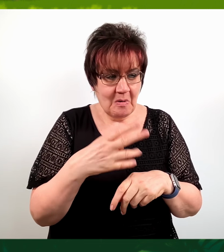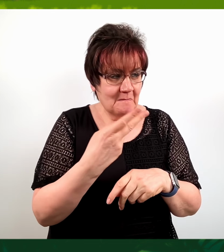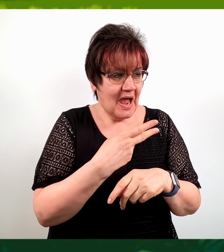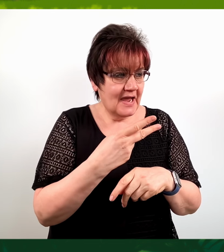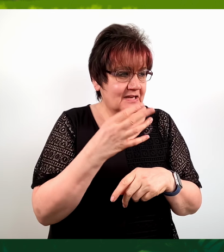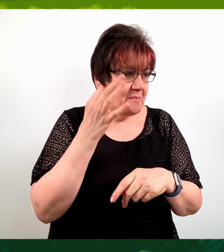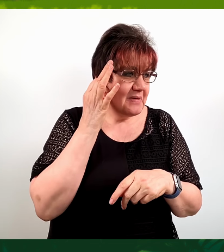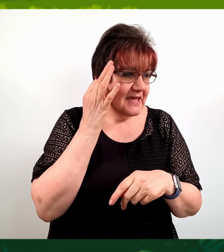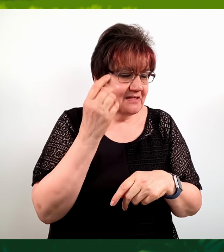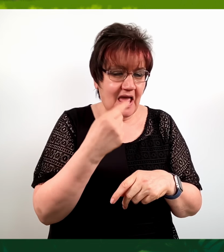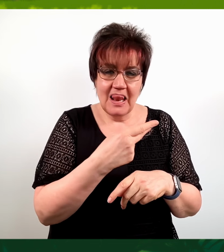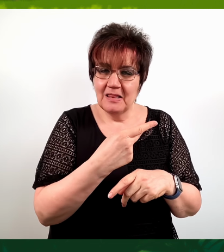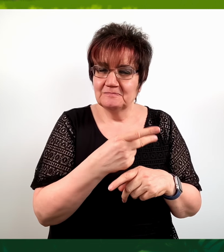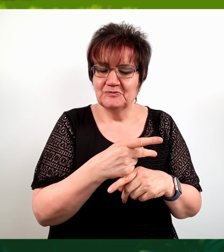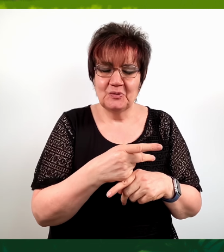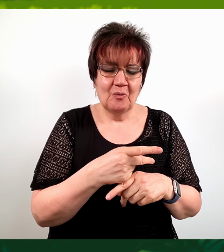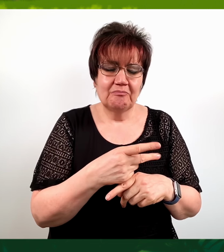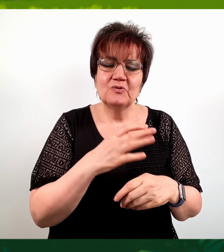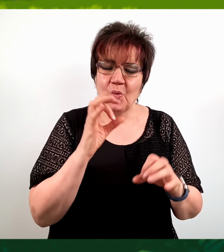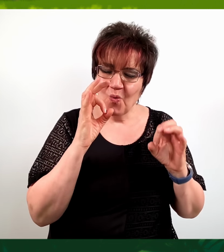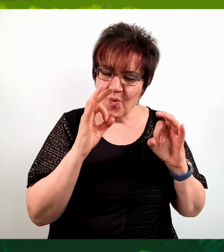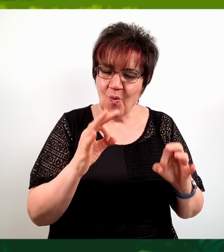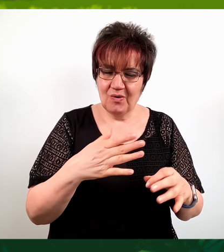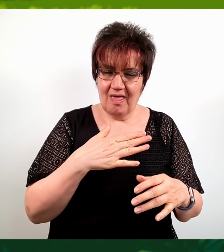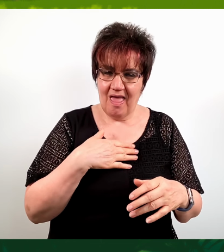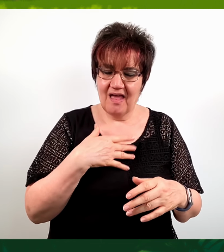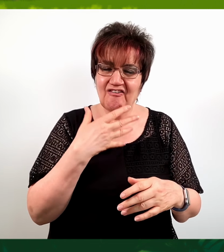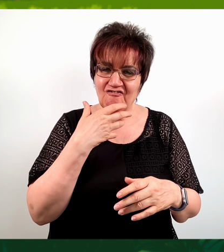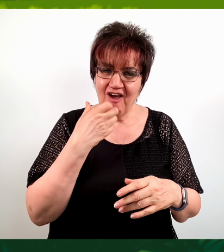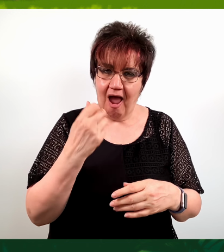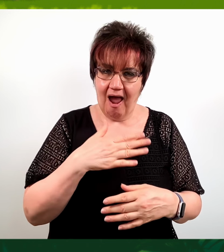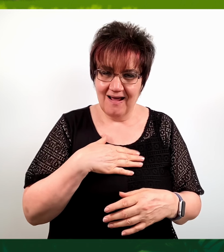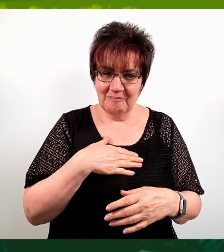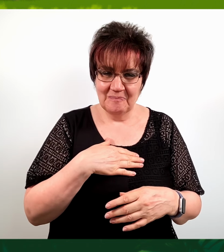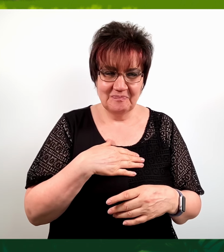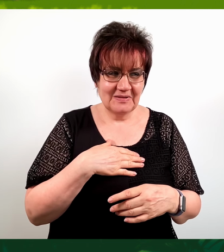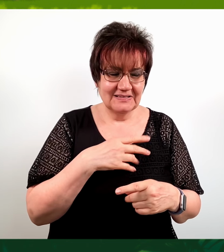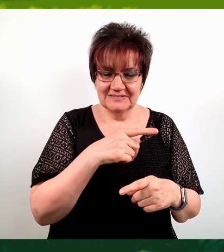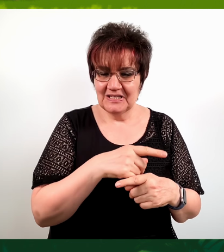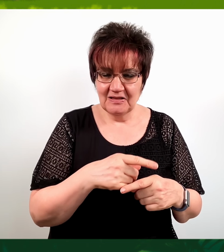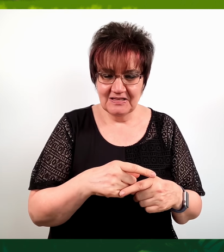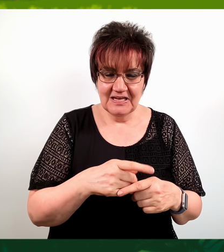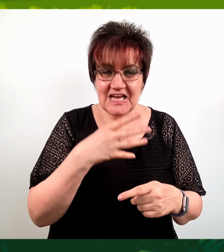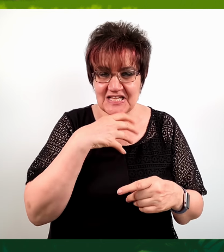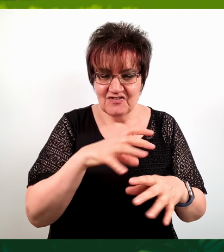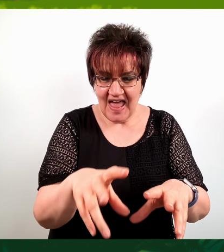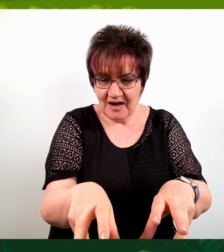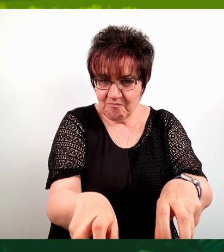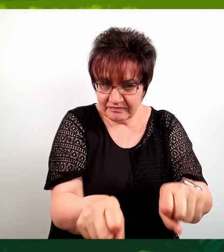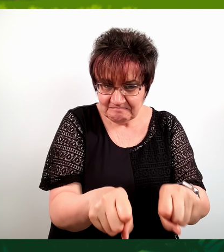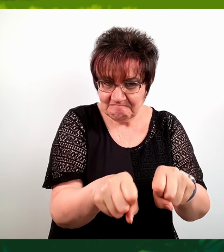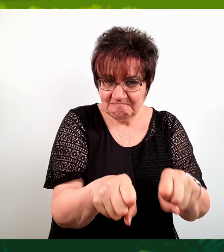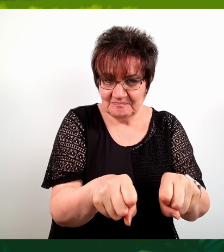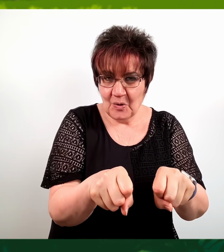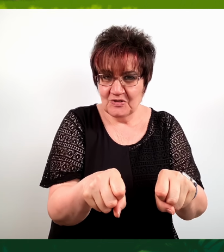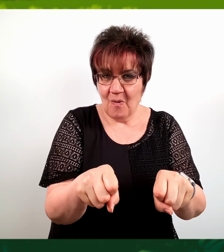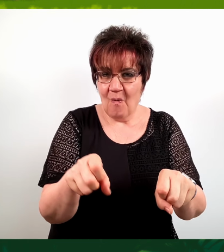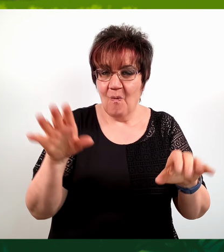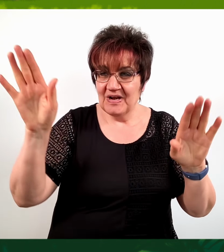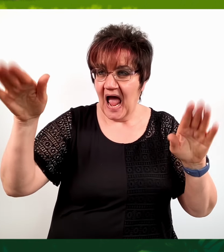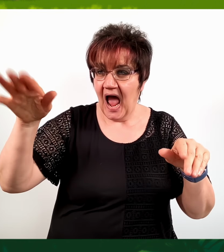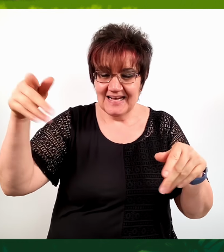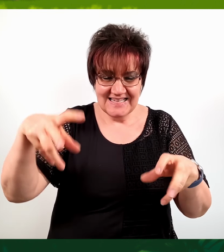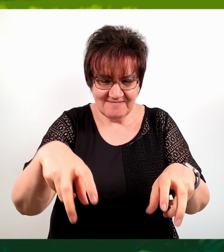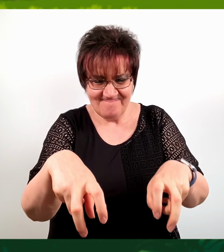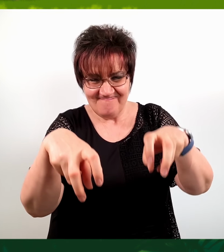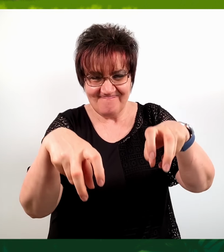die beiden Mädchen ein so großes, liebevolles Herz hatten, packten sie den Zwerg und ließen ihn nicht mehr los. So